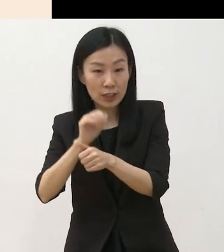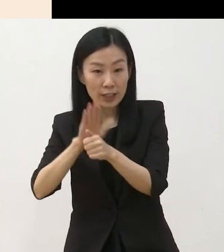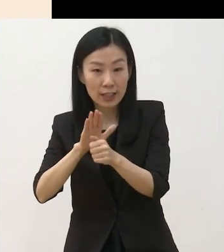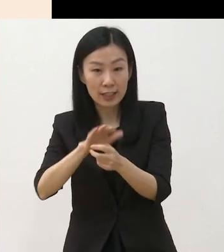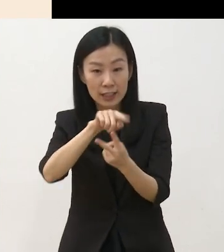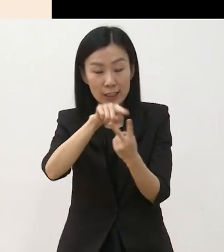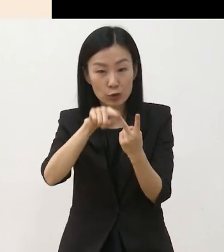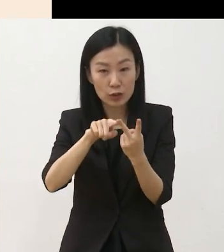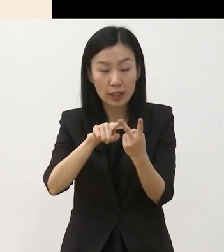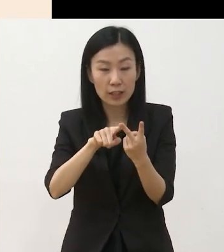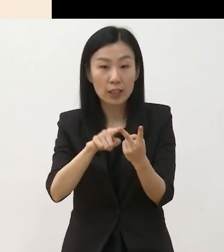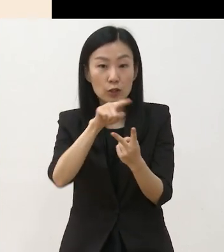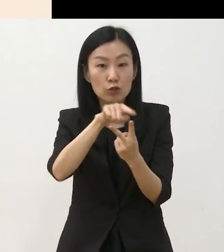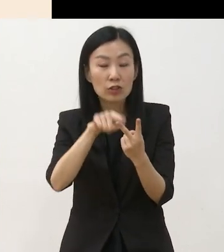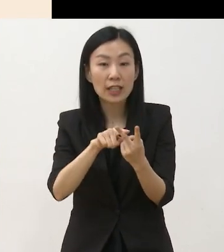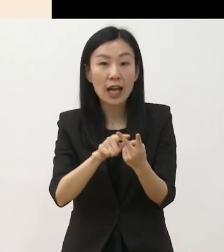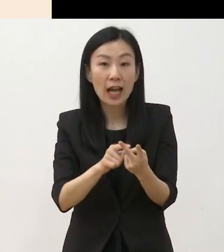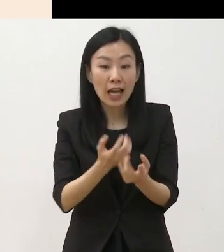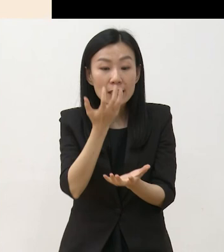심사로만 진행이 되어집니다.